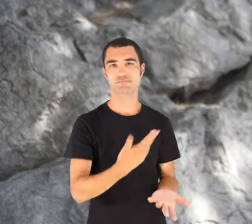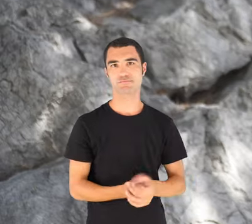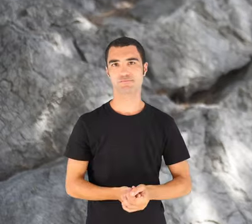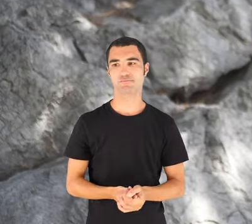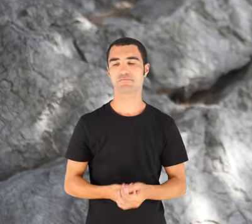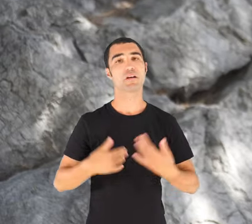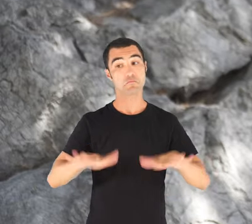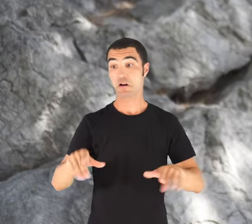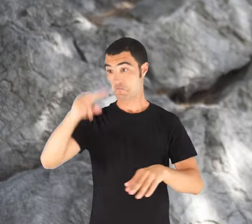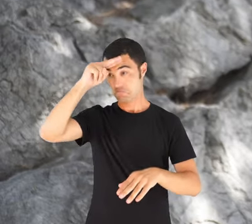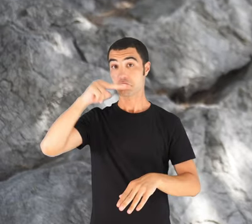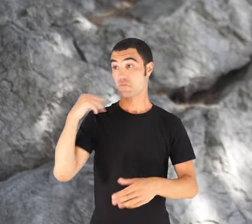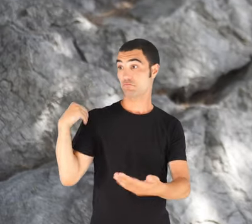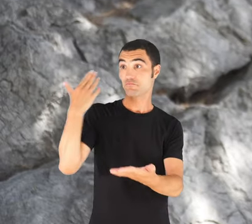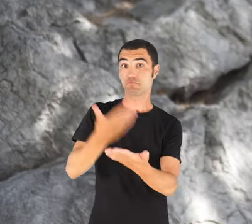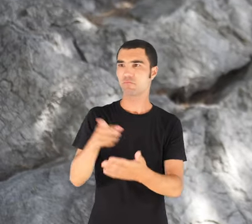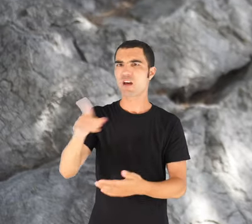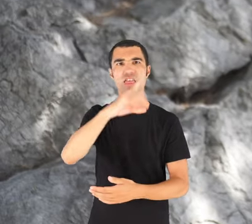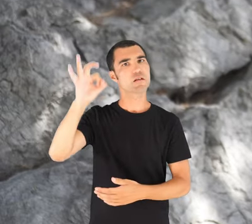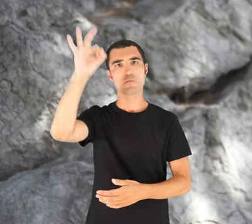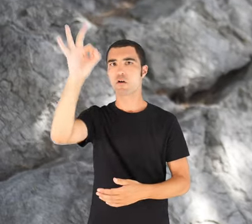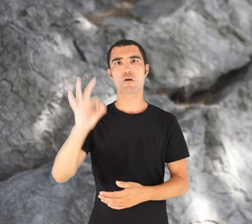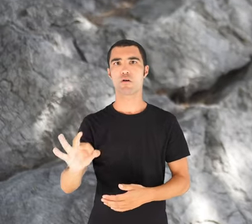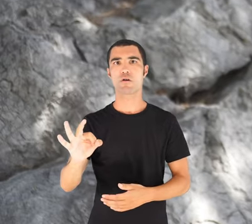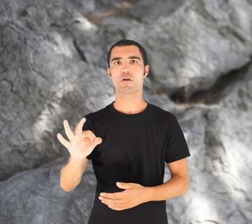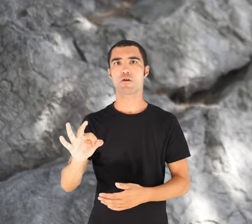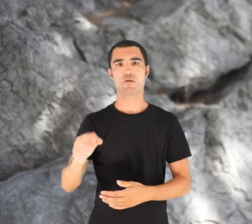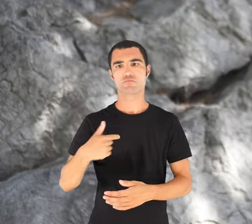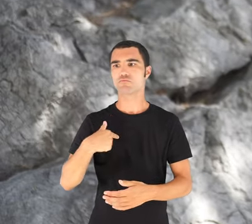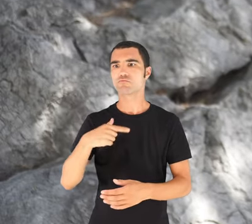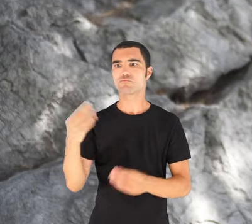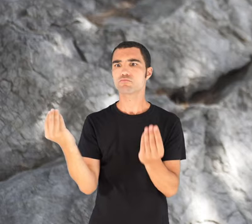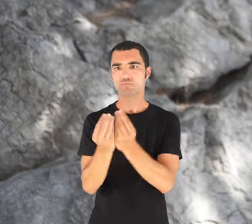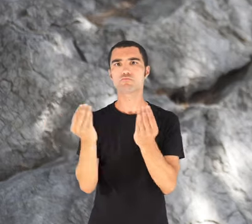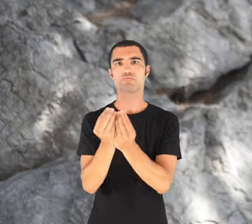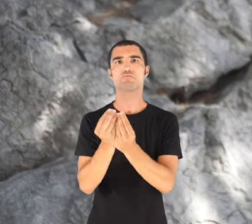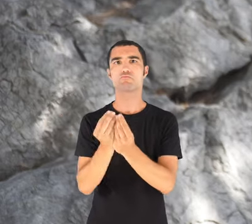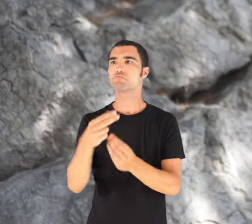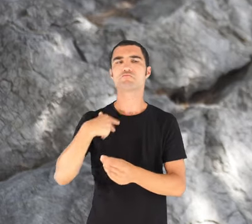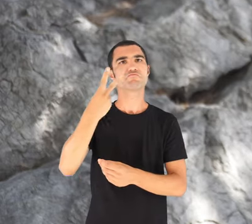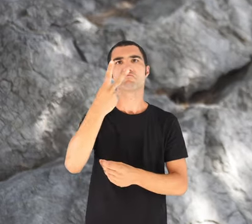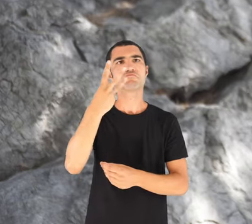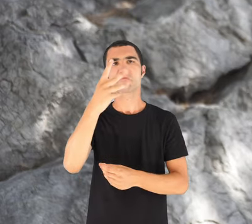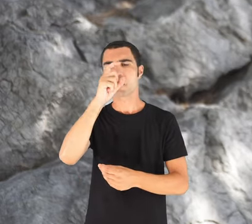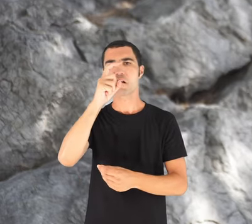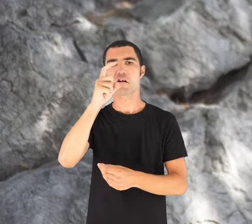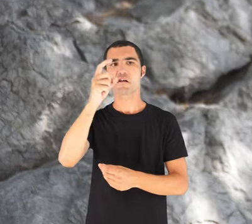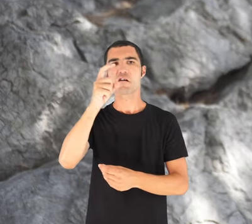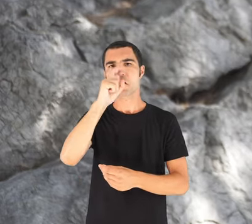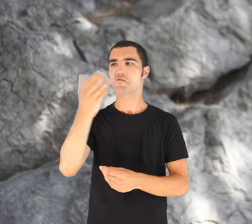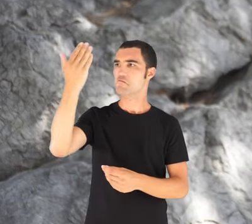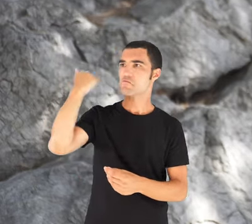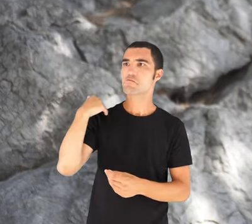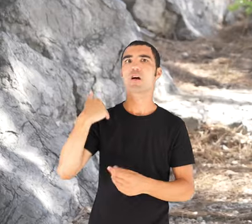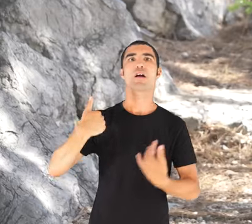ara mon pare, pràcticament el 100%. Sí que jo anava aprenent, però sí que fa 2-3 anys, que ja era